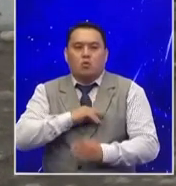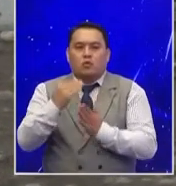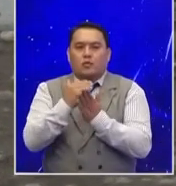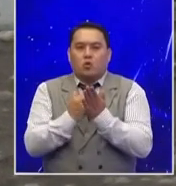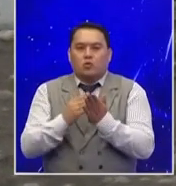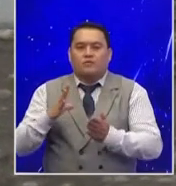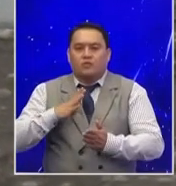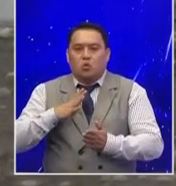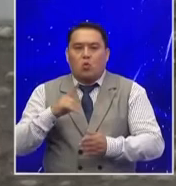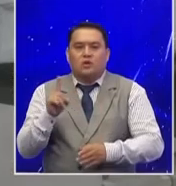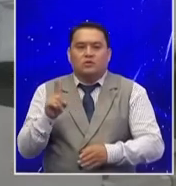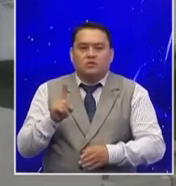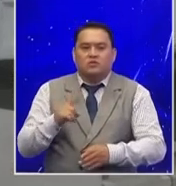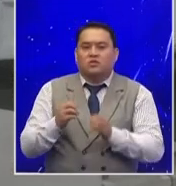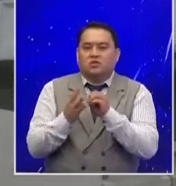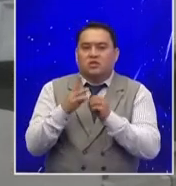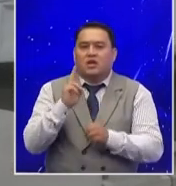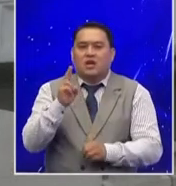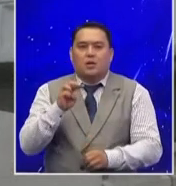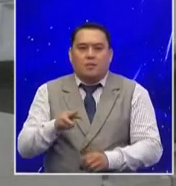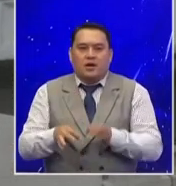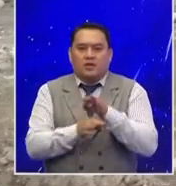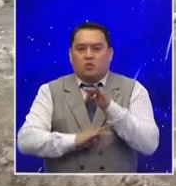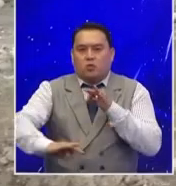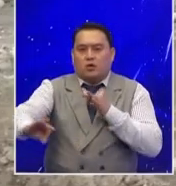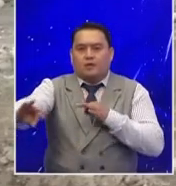графику. Внутри села тянется 14 километров трубопровода.